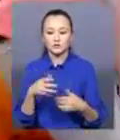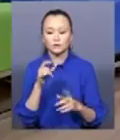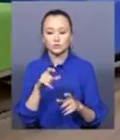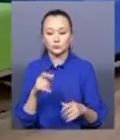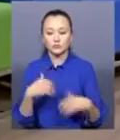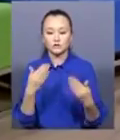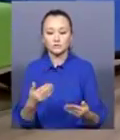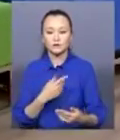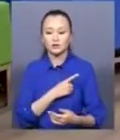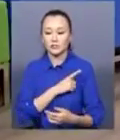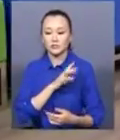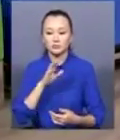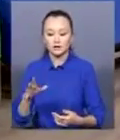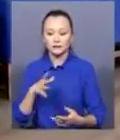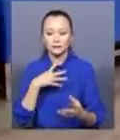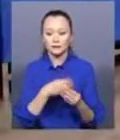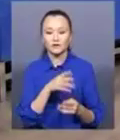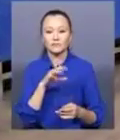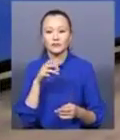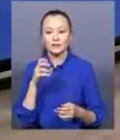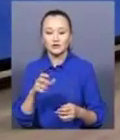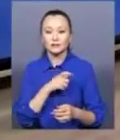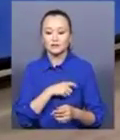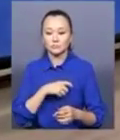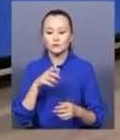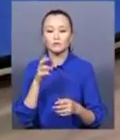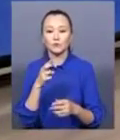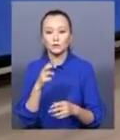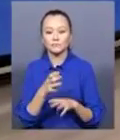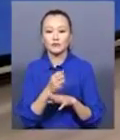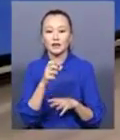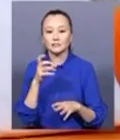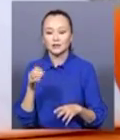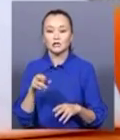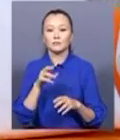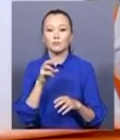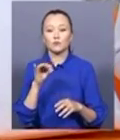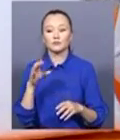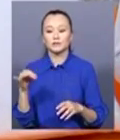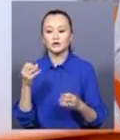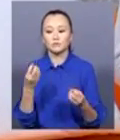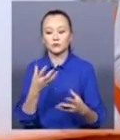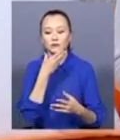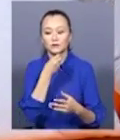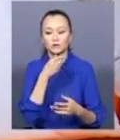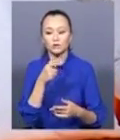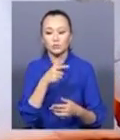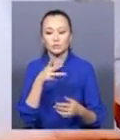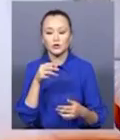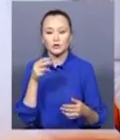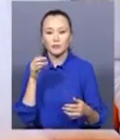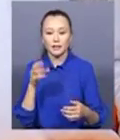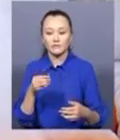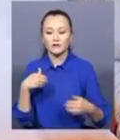телезрители! Сегодня я не одна. Со мной фитнес-тренер, бронзовый призер Азии по бодибилдингу и просто красивая девушка Гульмира Макамбаева.